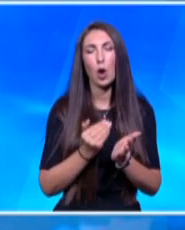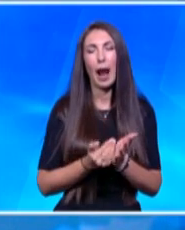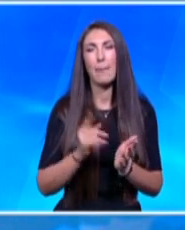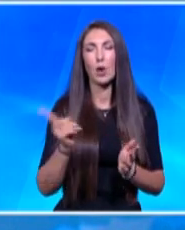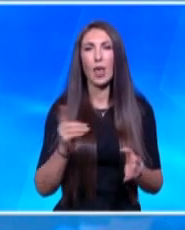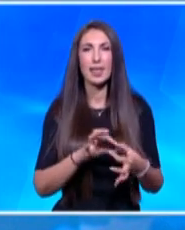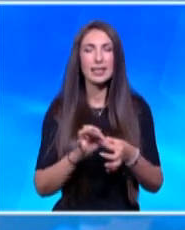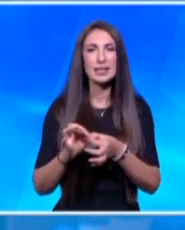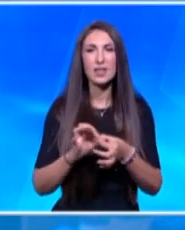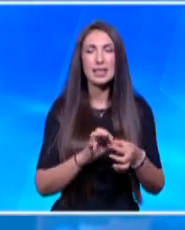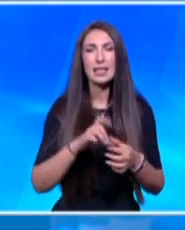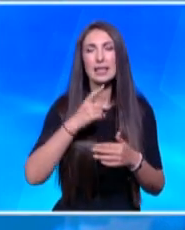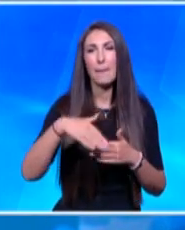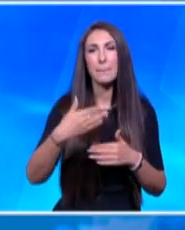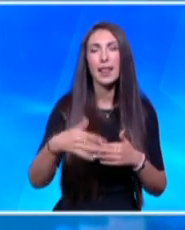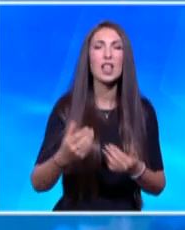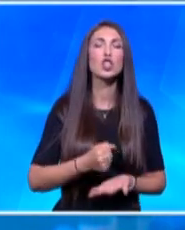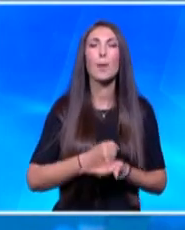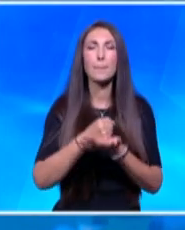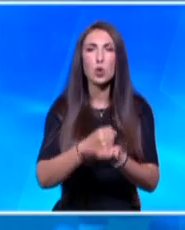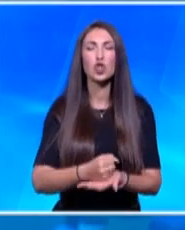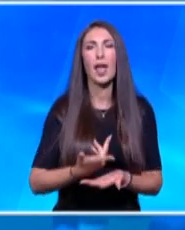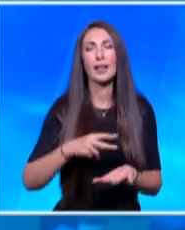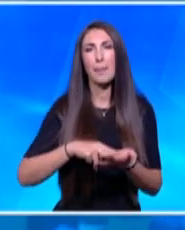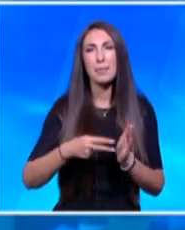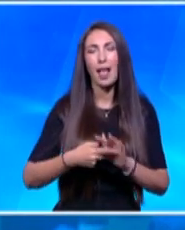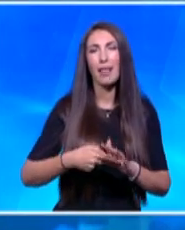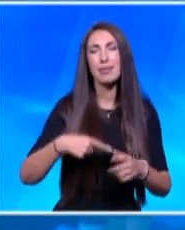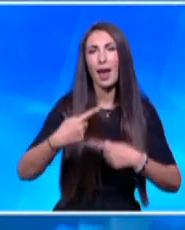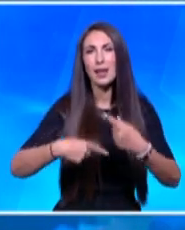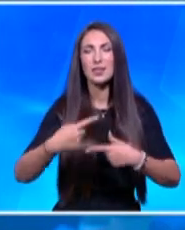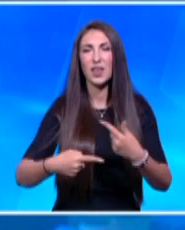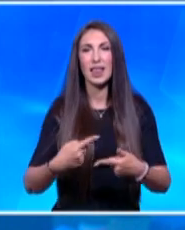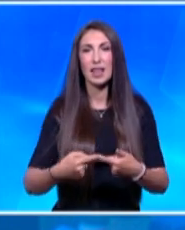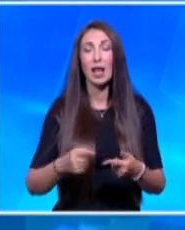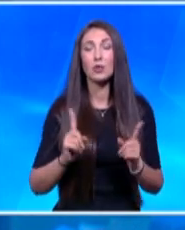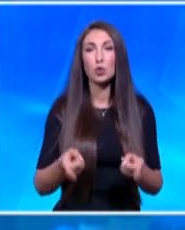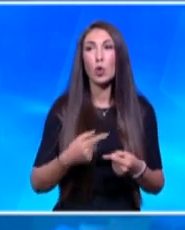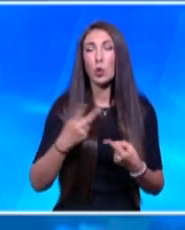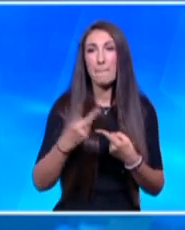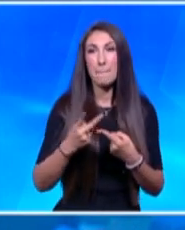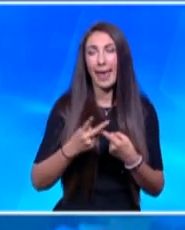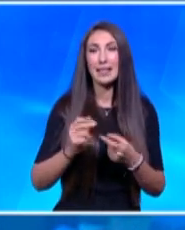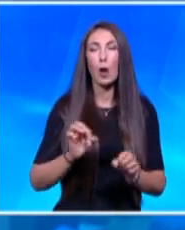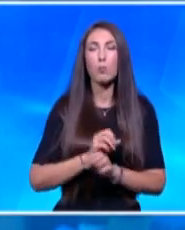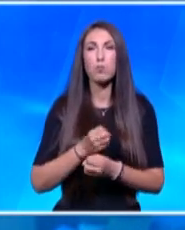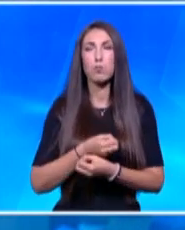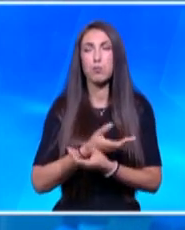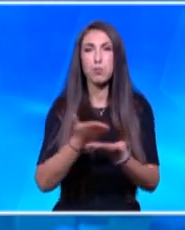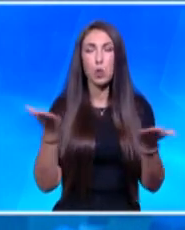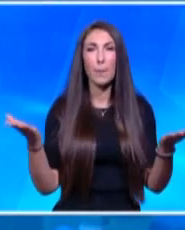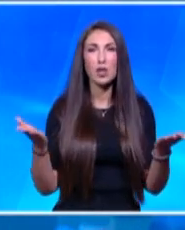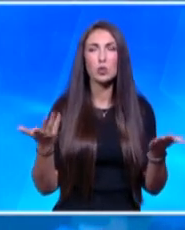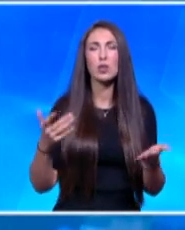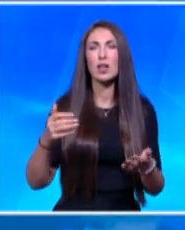свързана и с бъдещия бюджет, и с плана за развитие. Докато чисто медийно и публично от